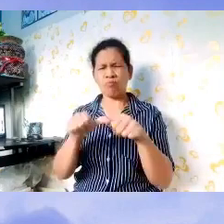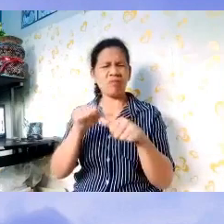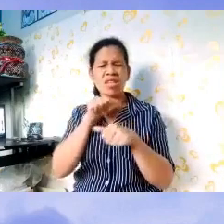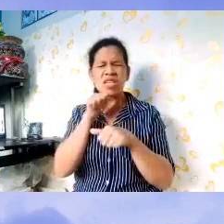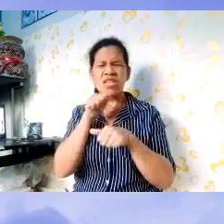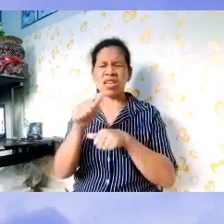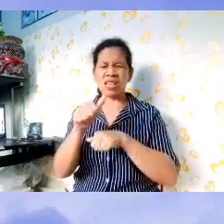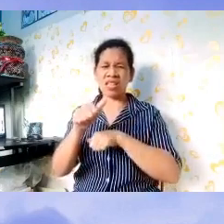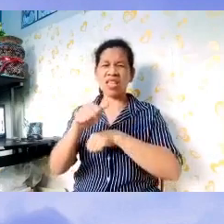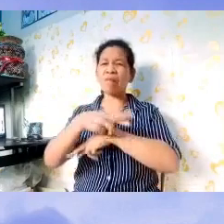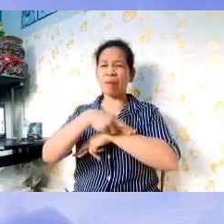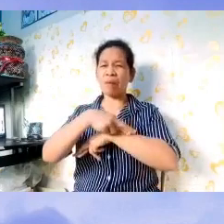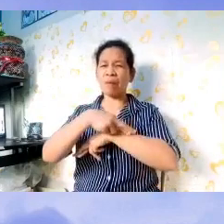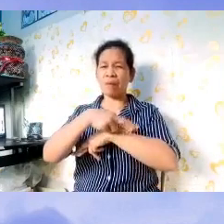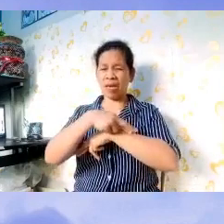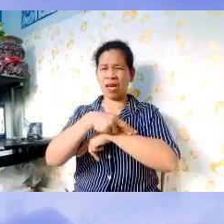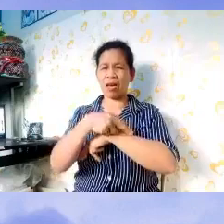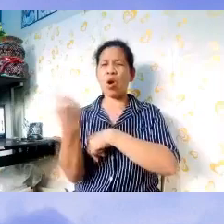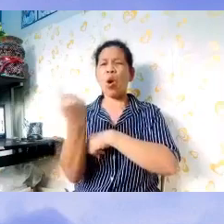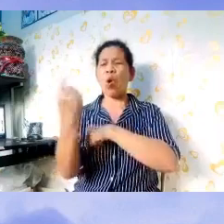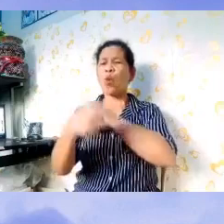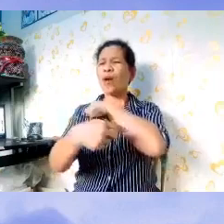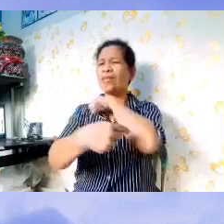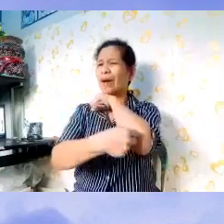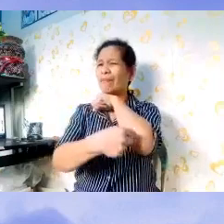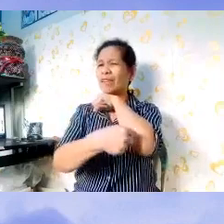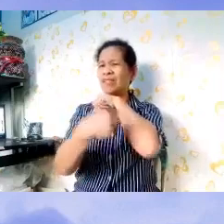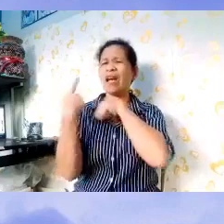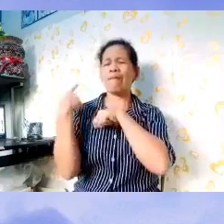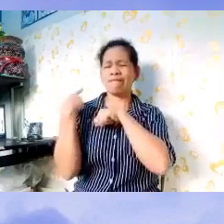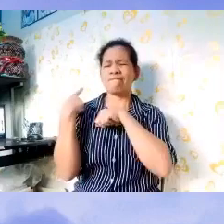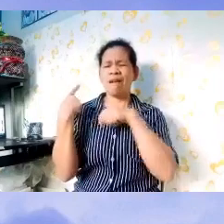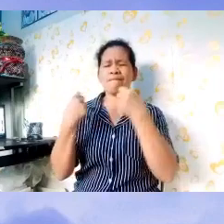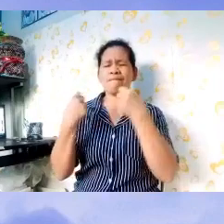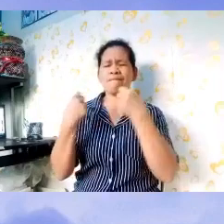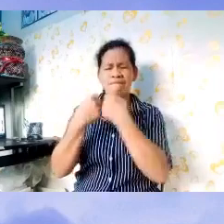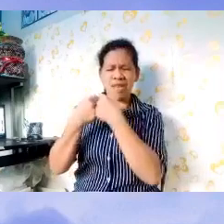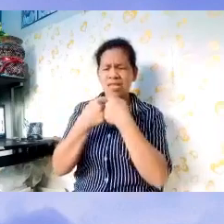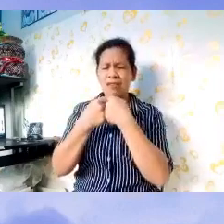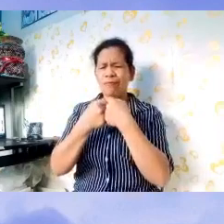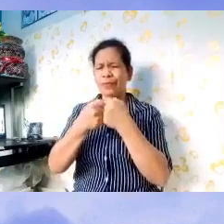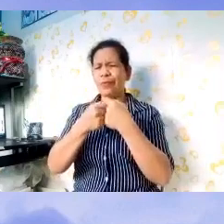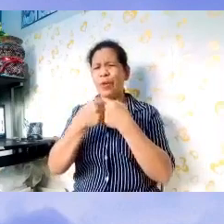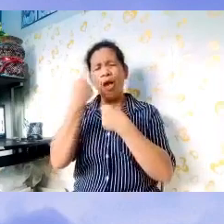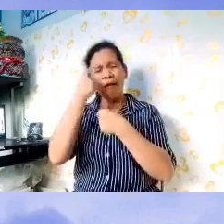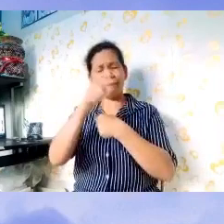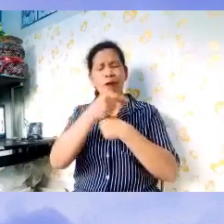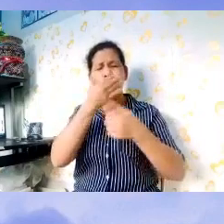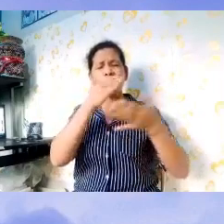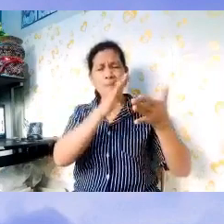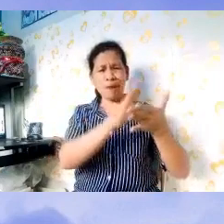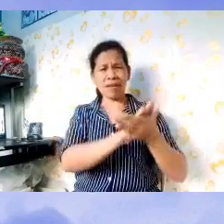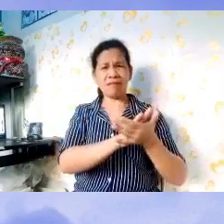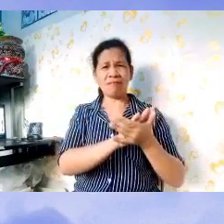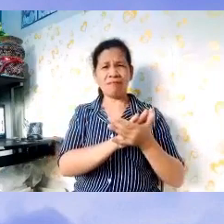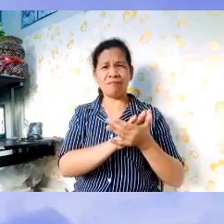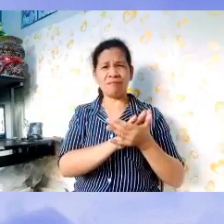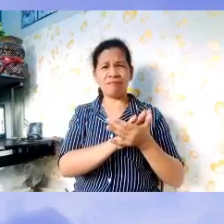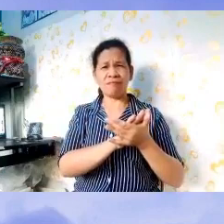tukso, yung pahikipaglaban sa kasamaan. Po? Unang-una yung mga dati po